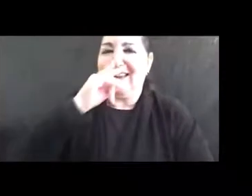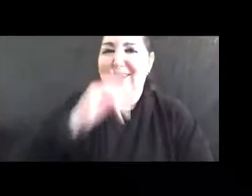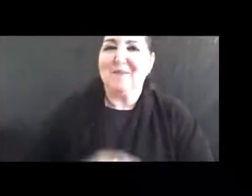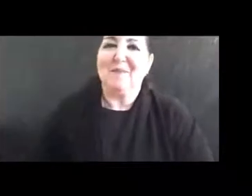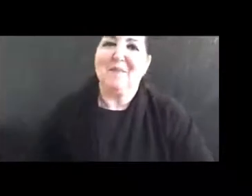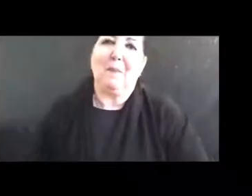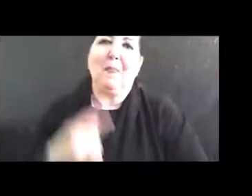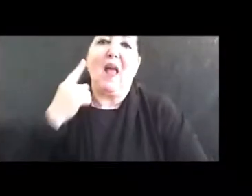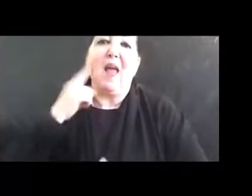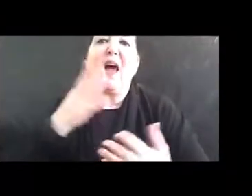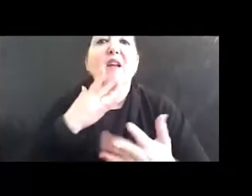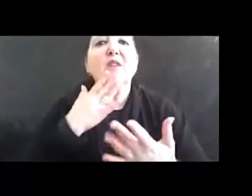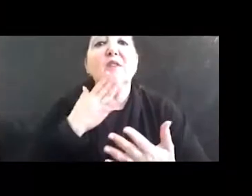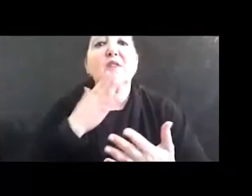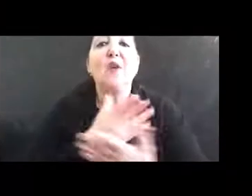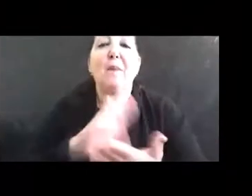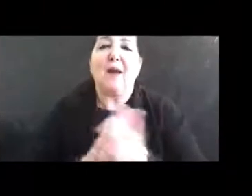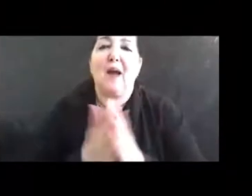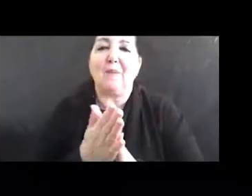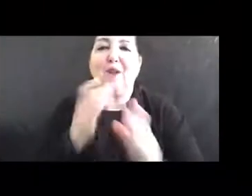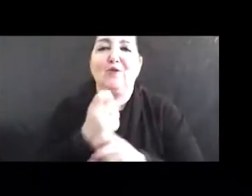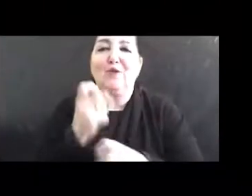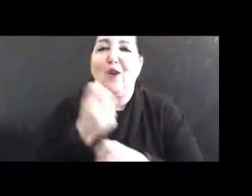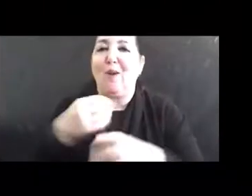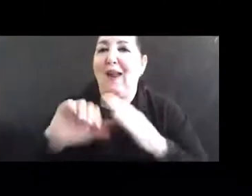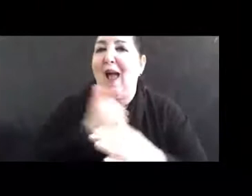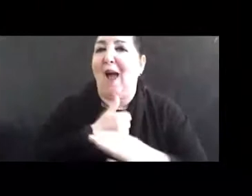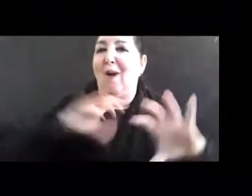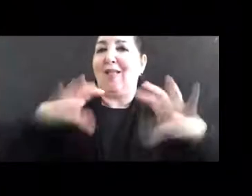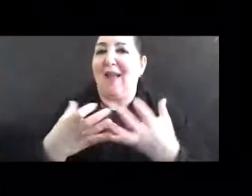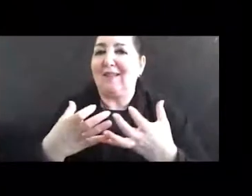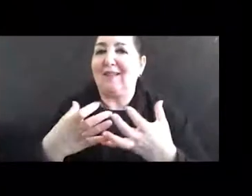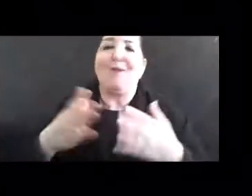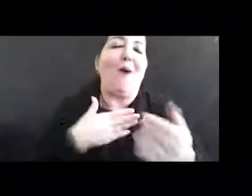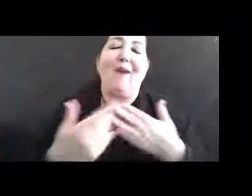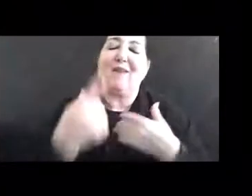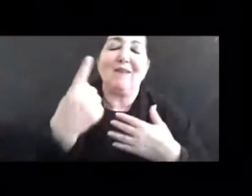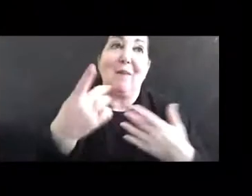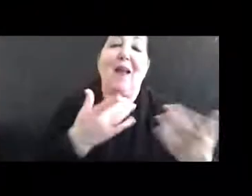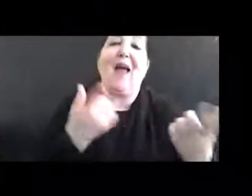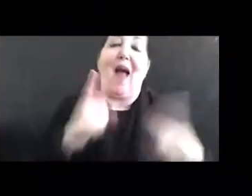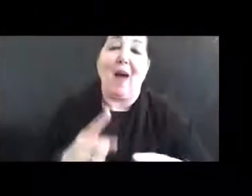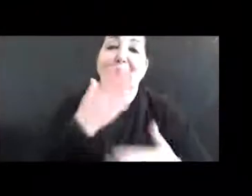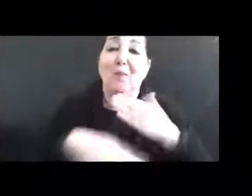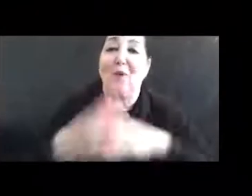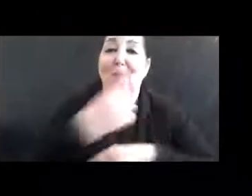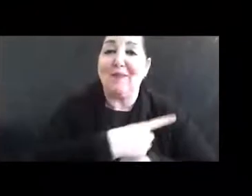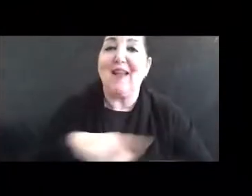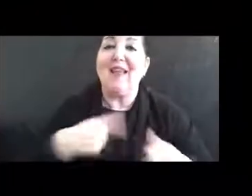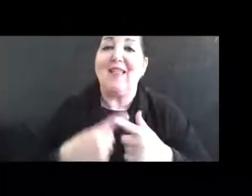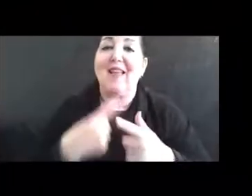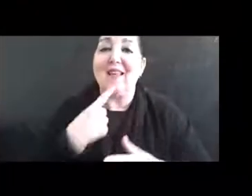di setel lagu itu yang menjadi humor buat kolektif kami saat salah satu anggotanya ulang tahun. Kira-kira